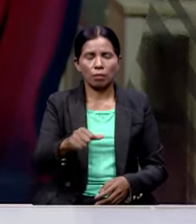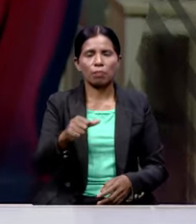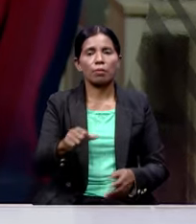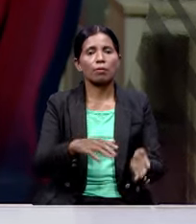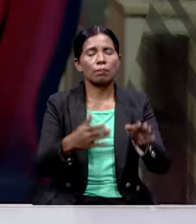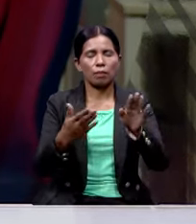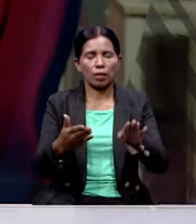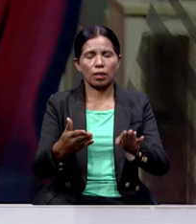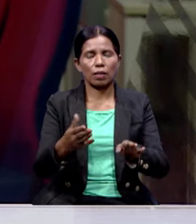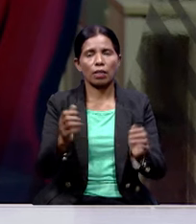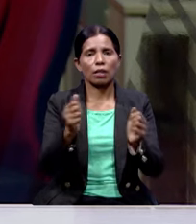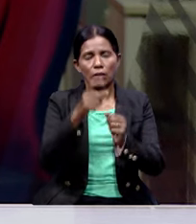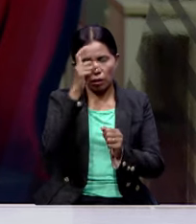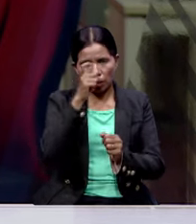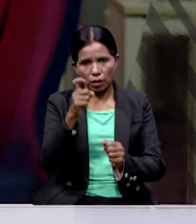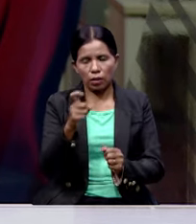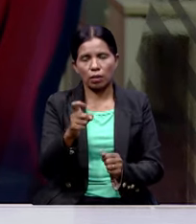Ruidade, Hitunulorasen Rua.